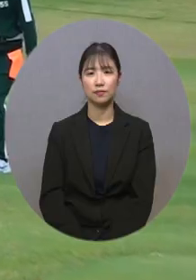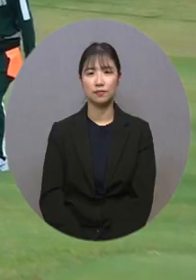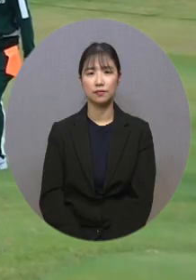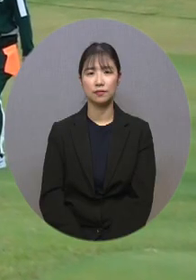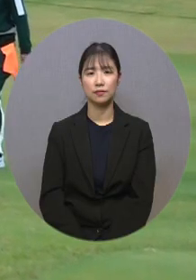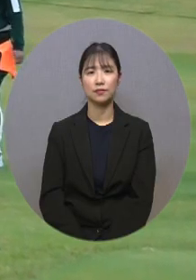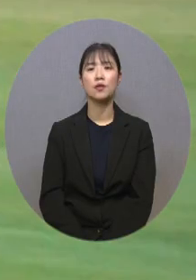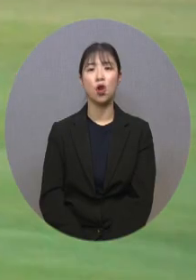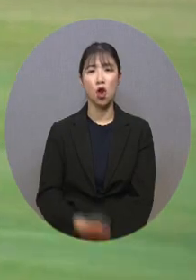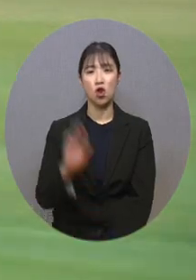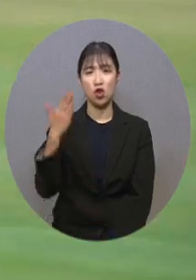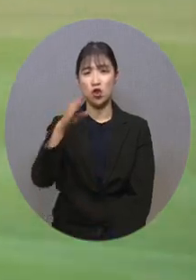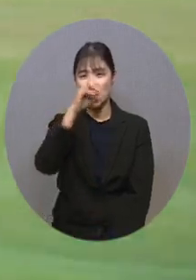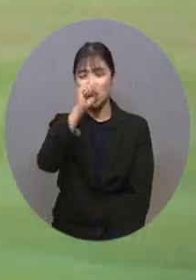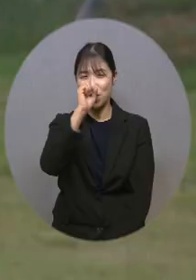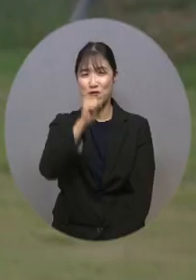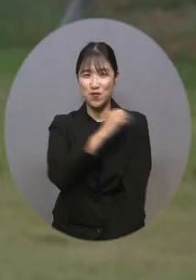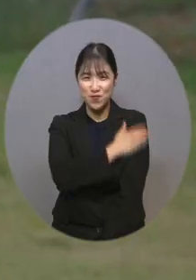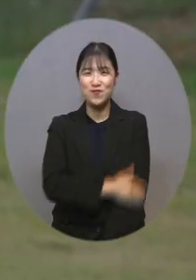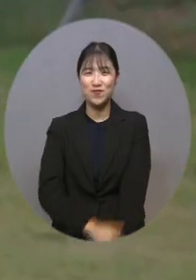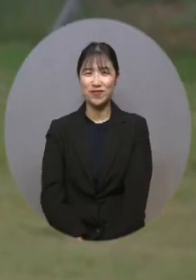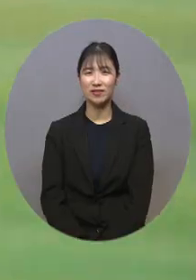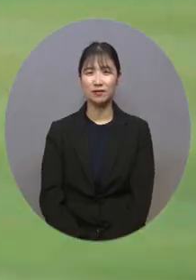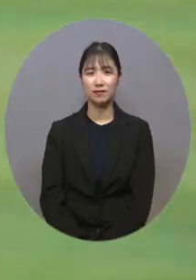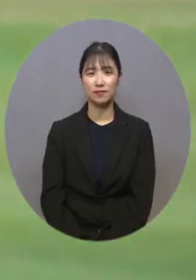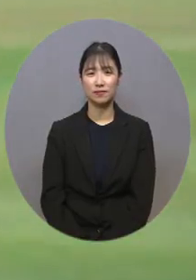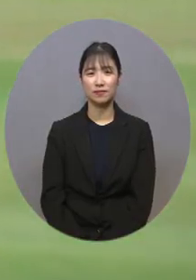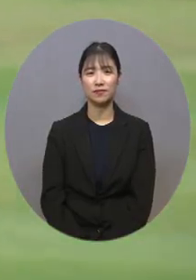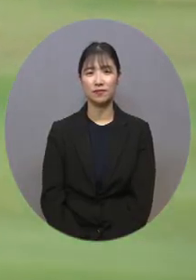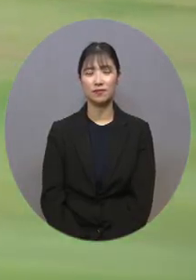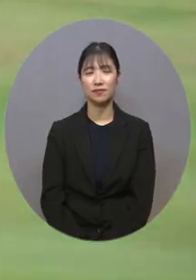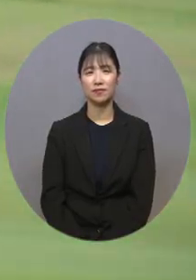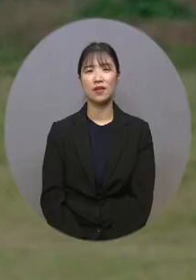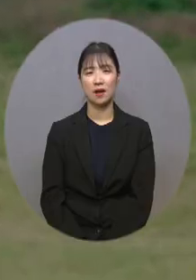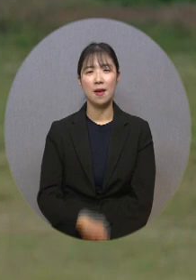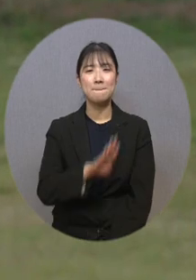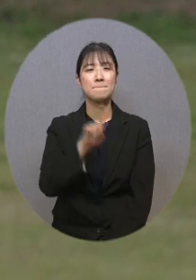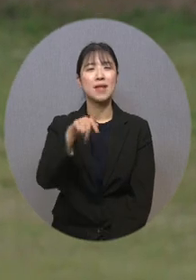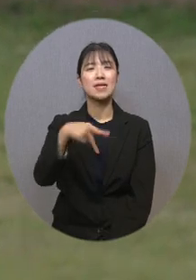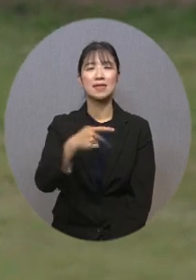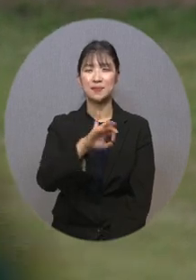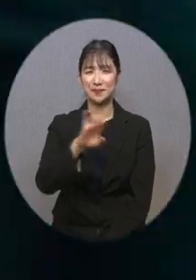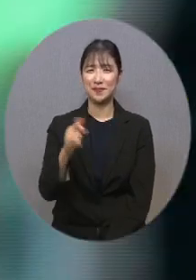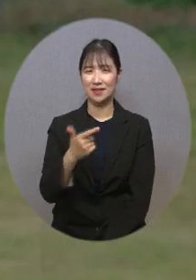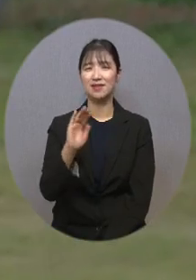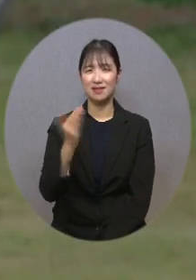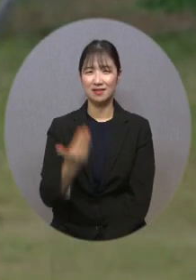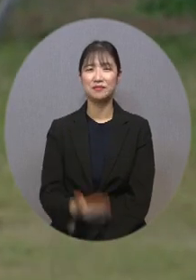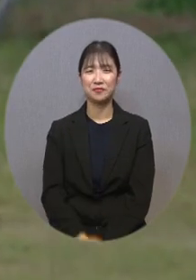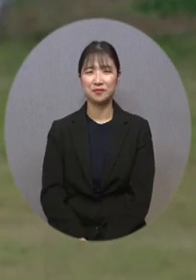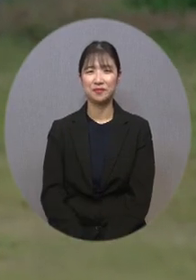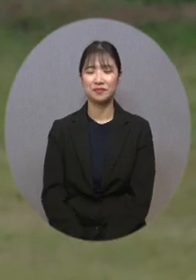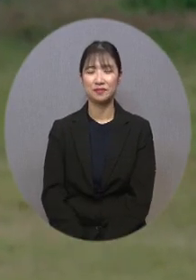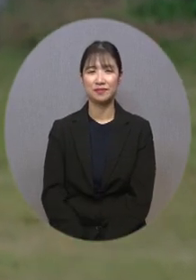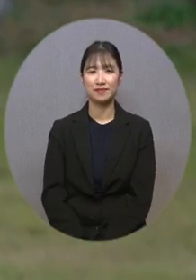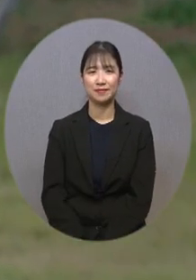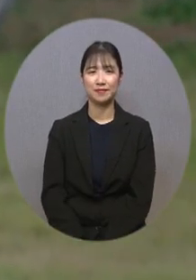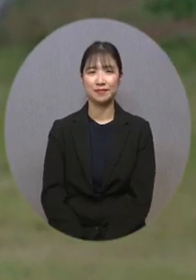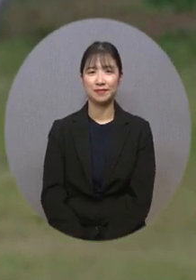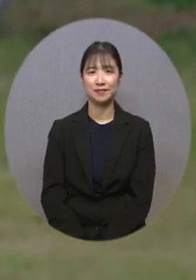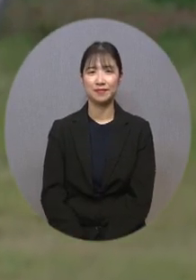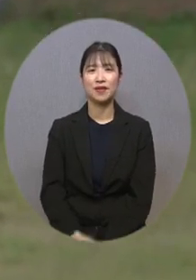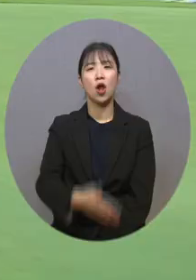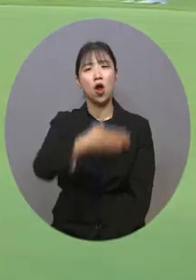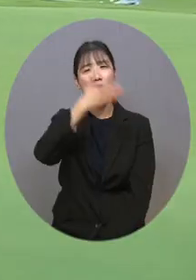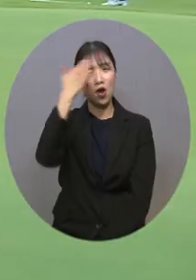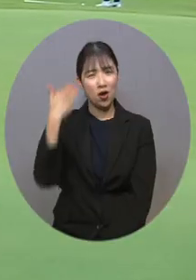어, 됐어, 됐어, 섰어. 섰어, 어, 섰어, 섰어. 됐다. 백스 스핀 살짝 걸렸어. 오, 나이스 스핀. 아,